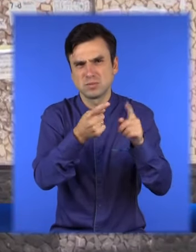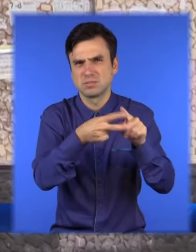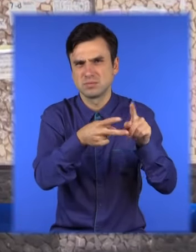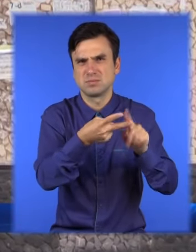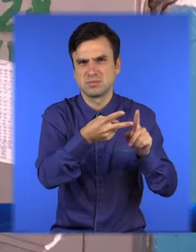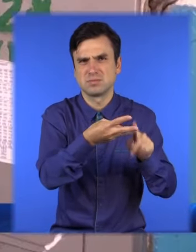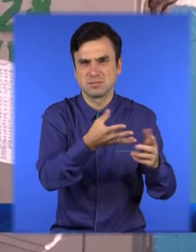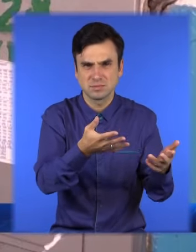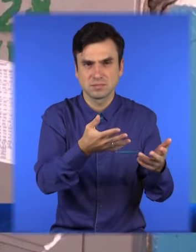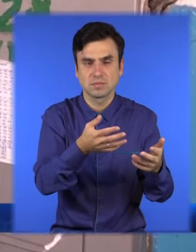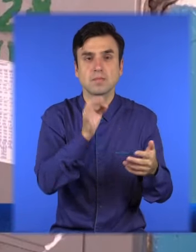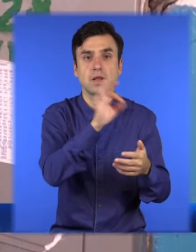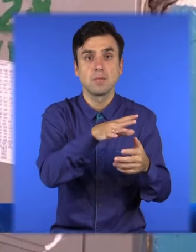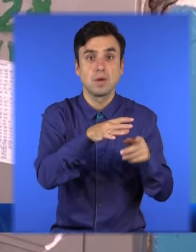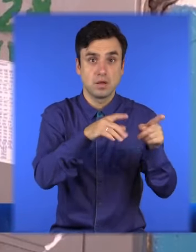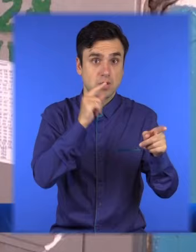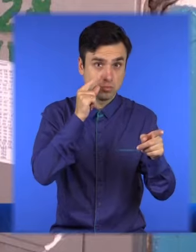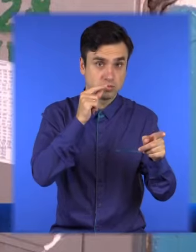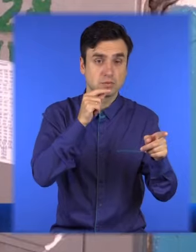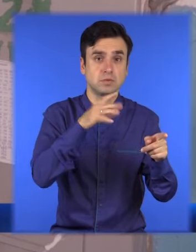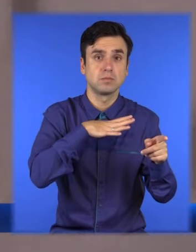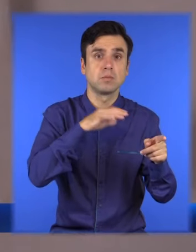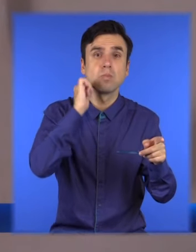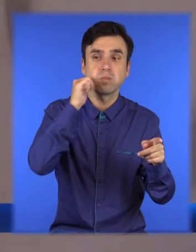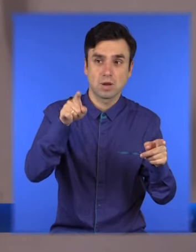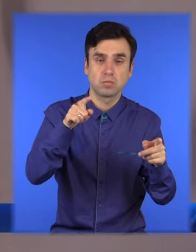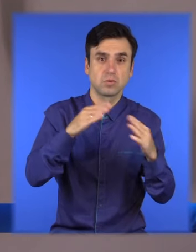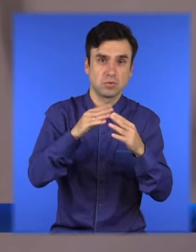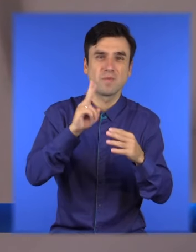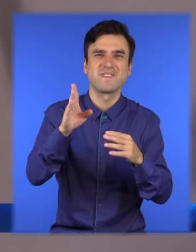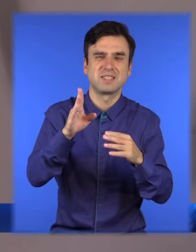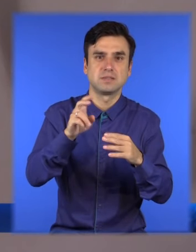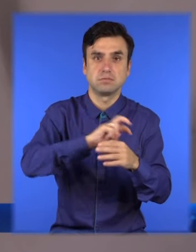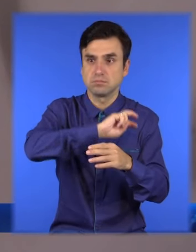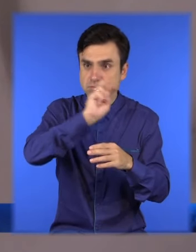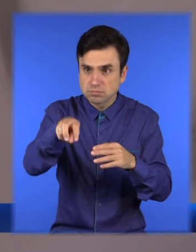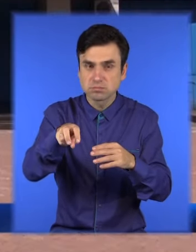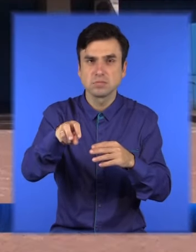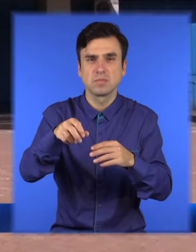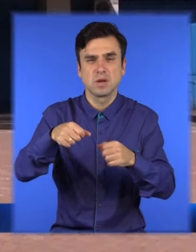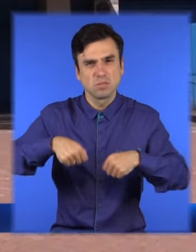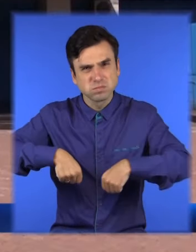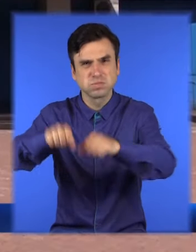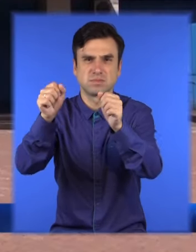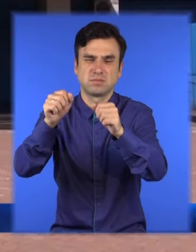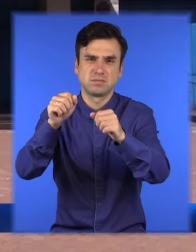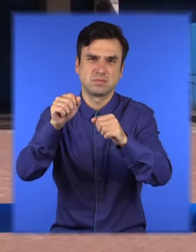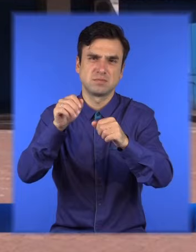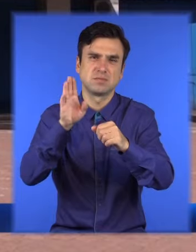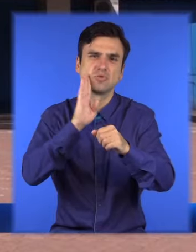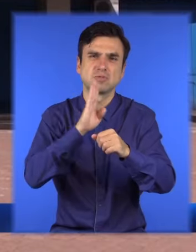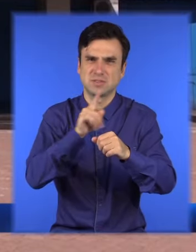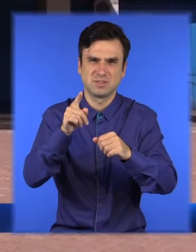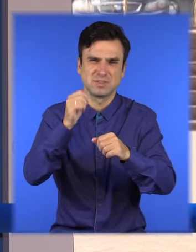Чоловік побив пенсіонерку у її власній квартирі, забрав гроші – 4 тисячі гривень – та втік. Від сильних ударів літня